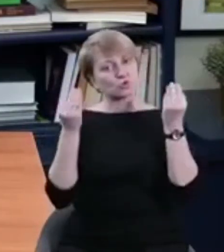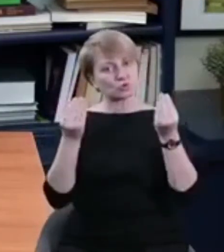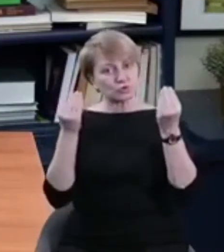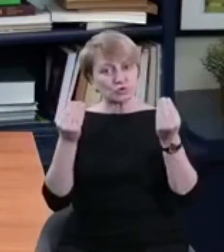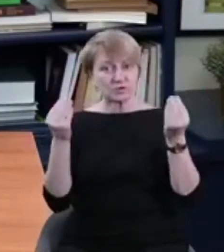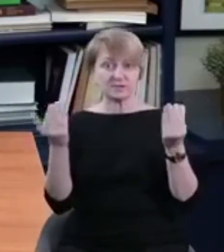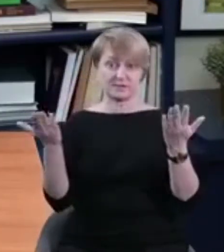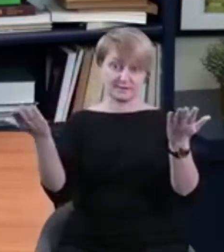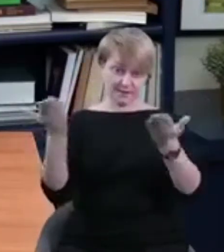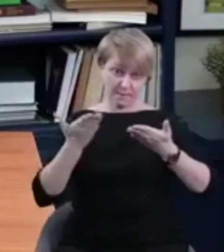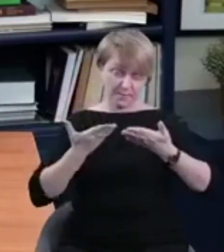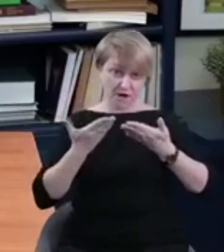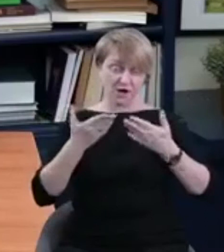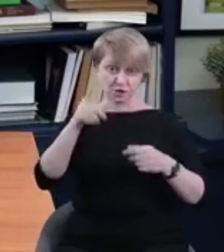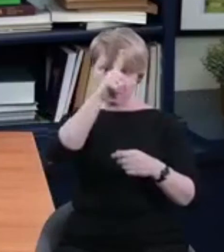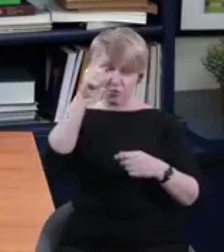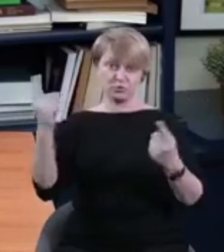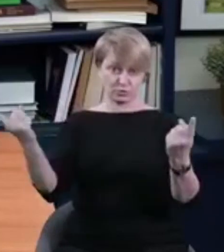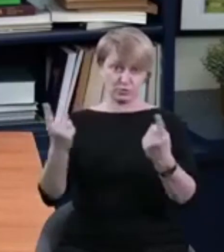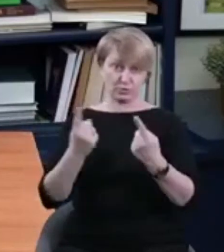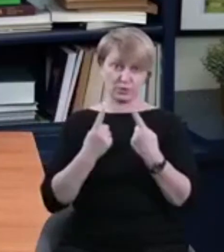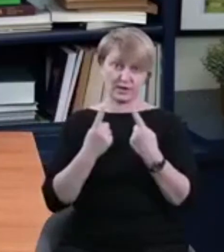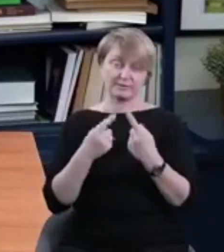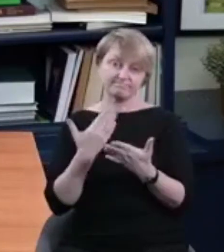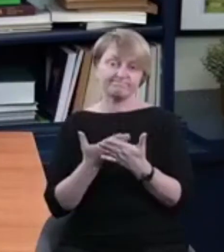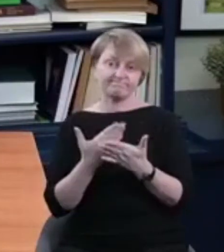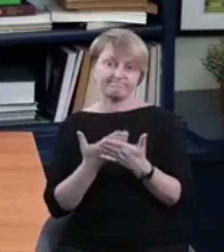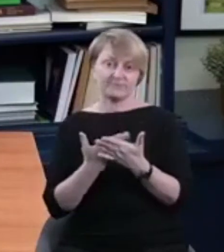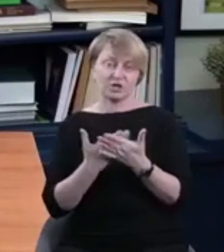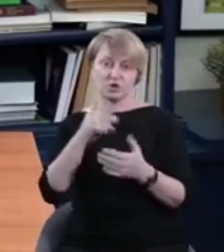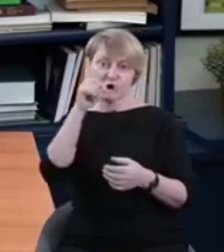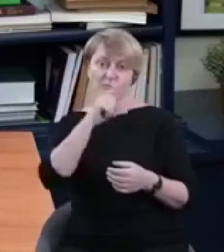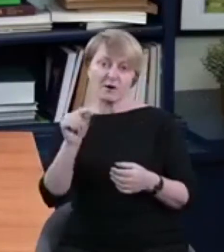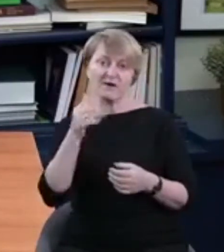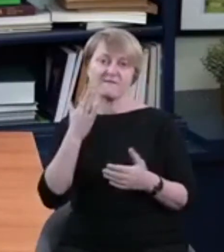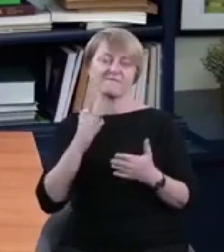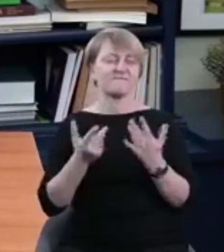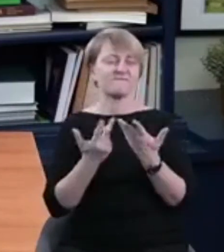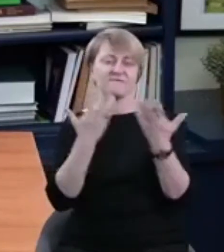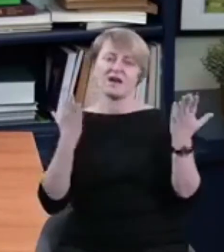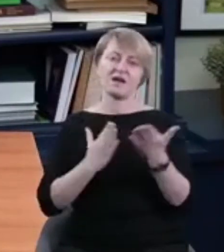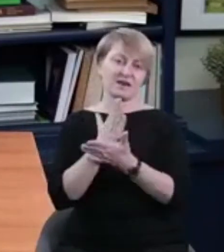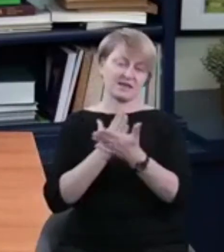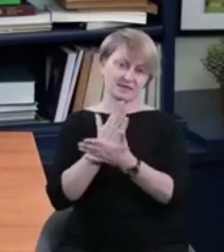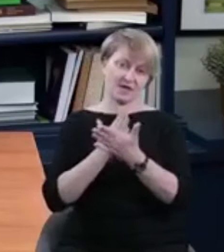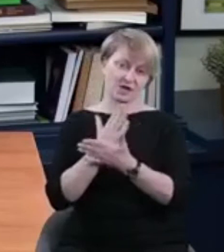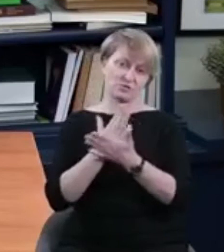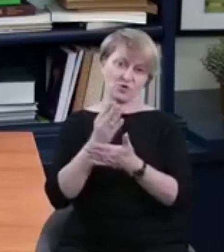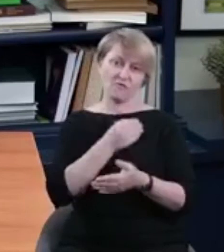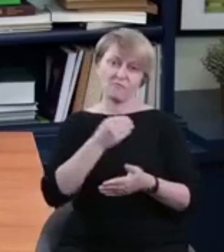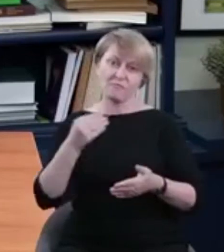chciałbym was do tego tego zaprosić czemu oczy czemu łatwo drugiego polski ma wiele zasług w polskiej historii